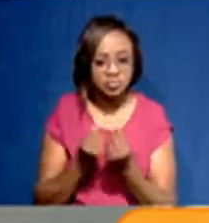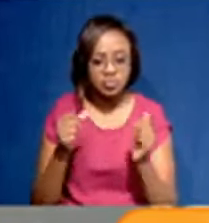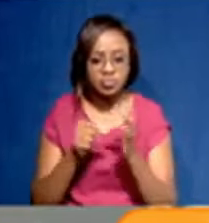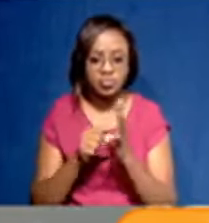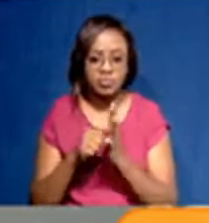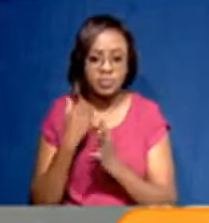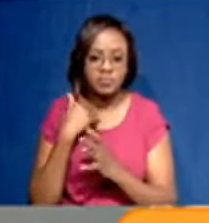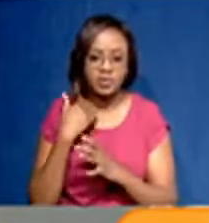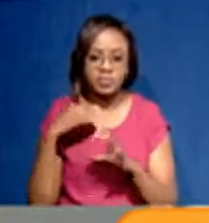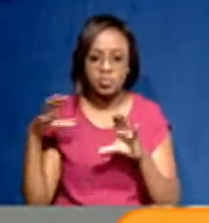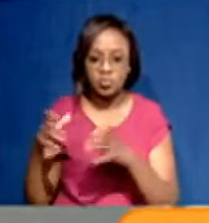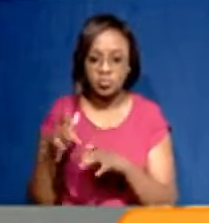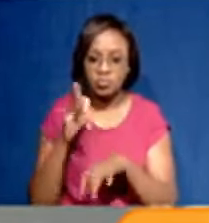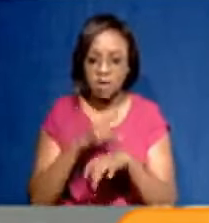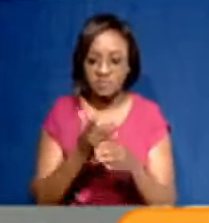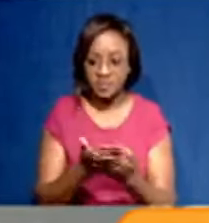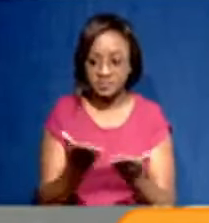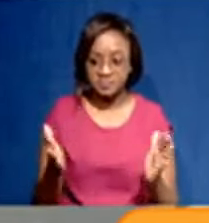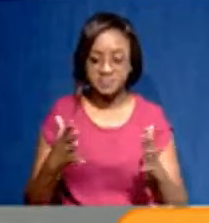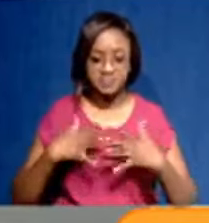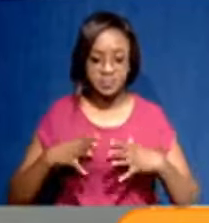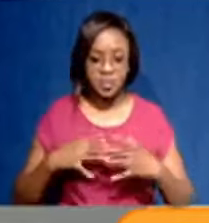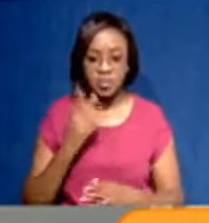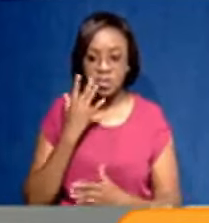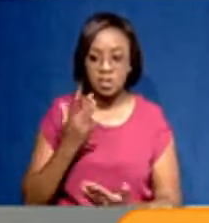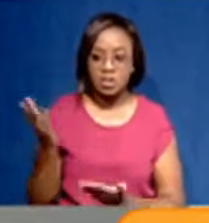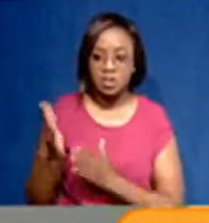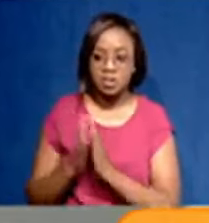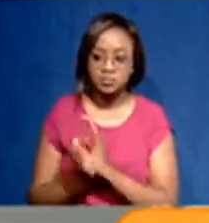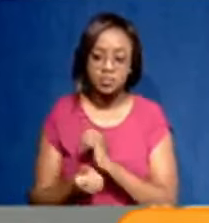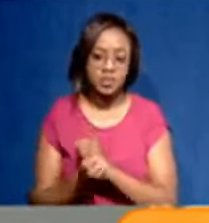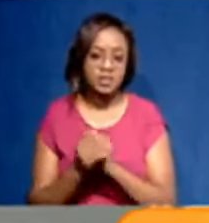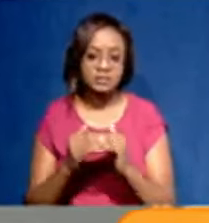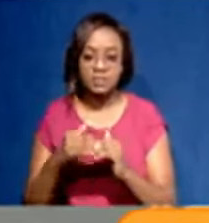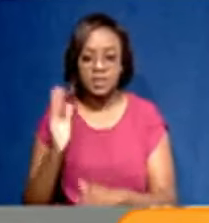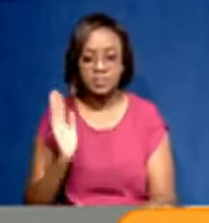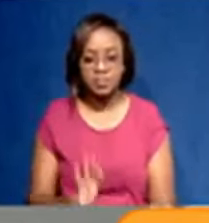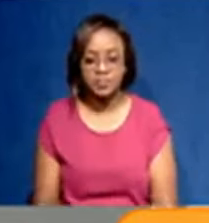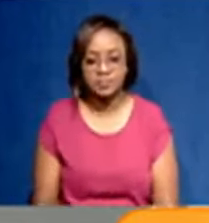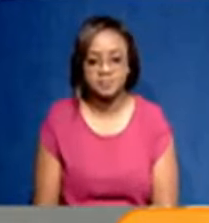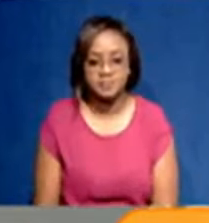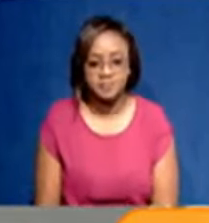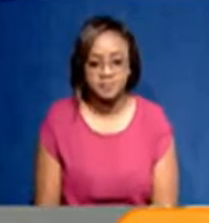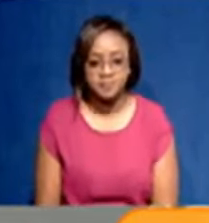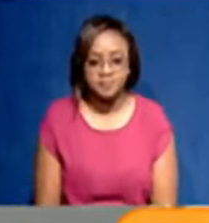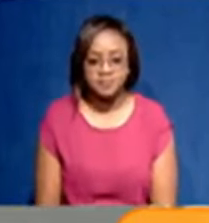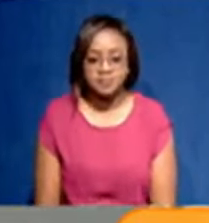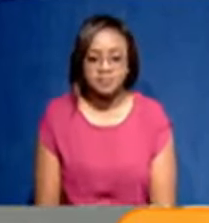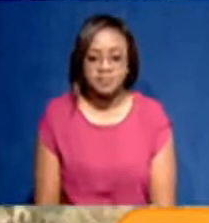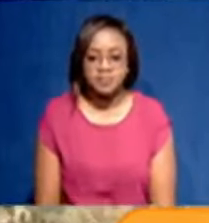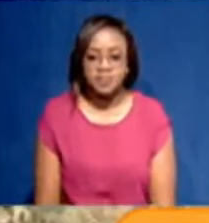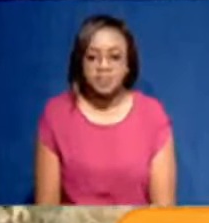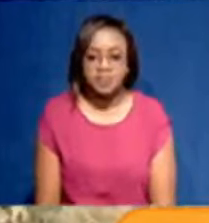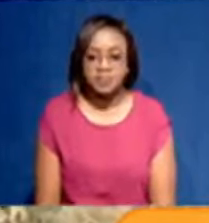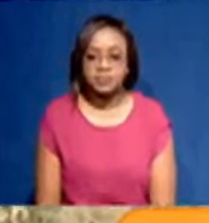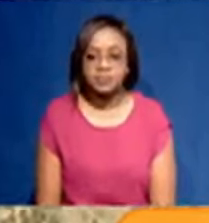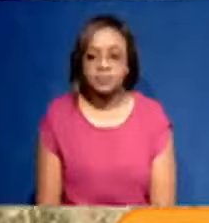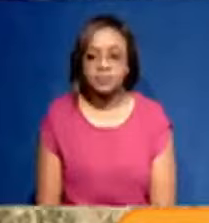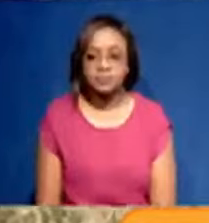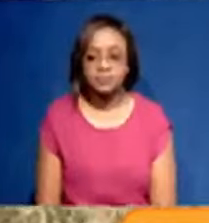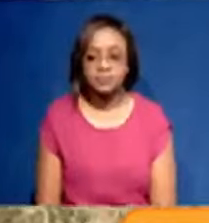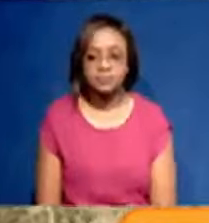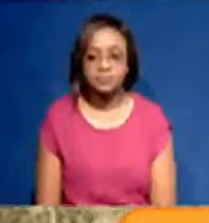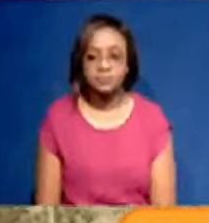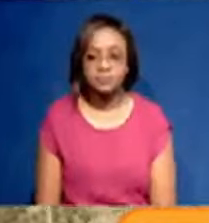majangili wanaohangaisha wakazi. Mwanahabari wetu Bonfas Paraza anaarifu zaidi kutoka Samburu. Katika kile